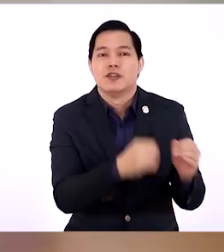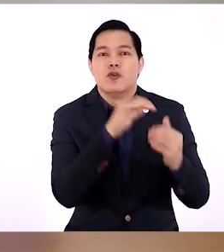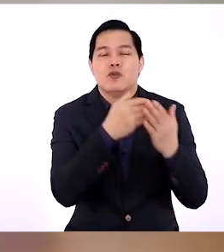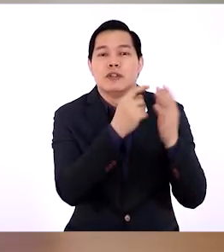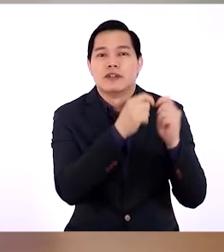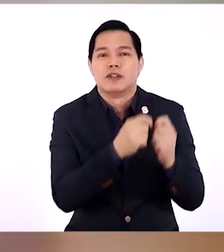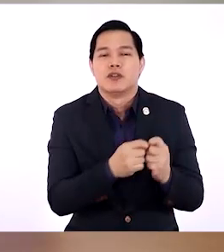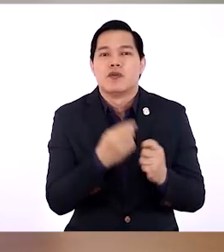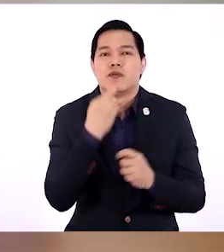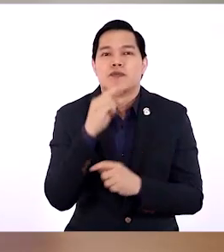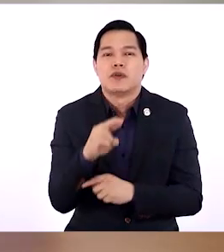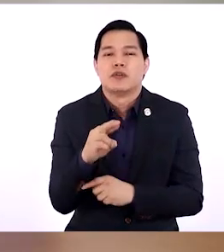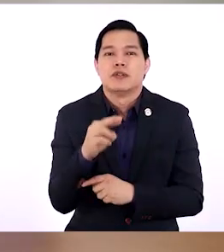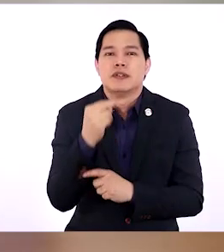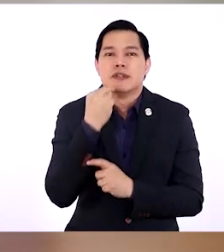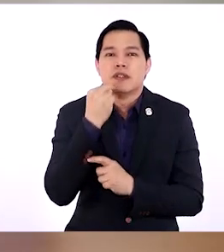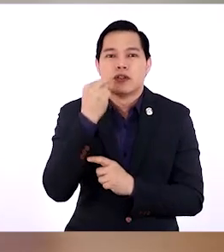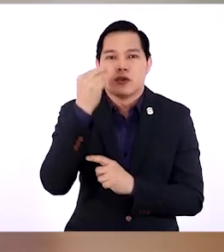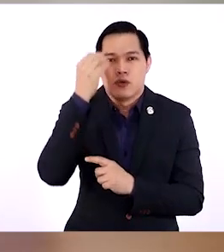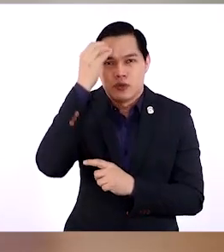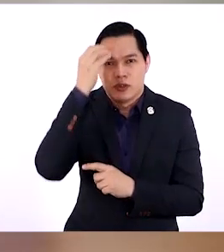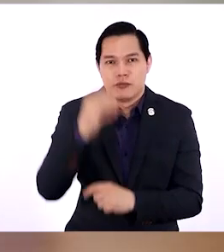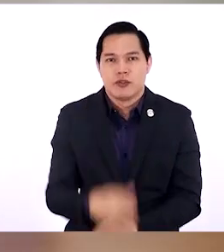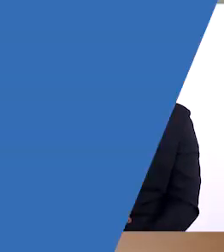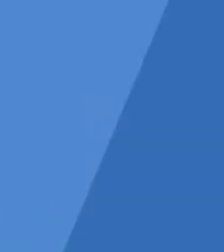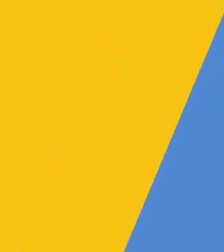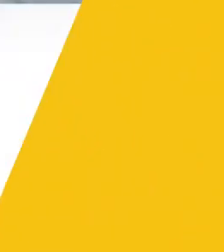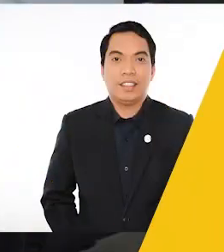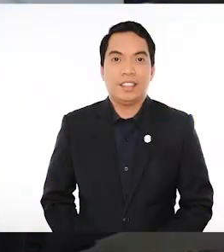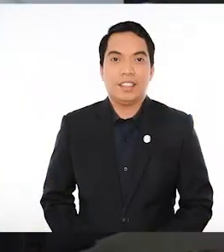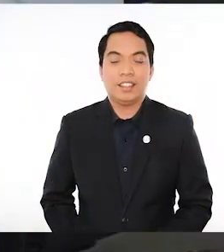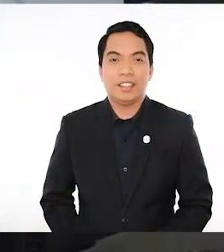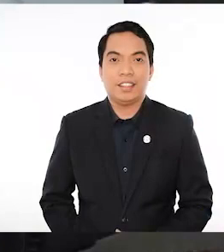detalye ay babalitan ni kapatid na Nico Concepcion.